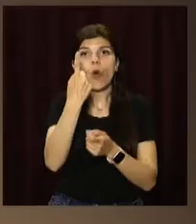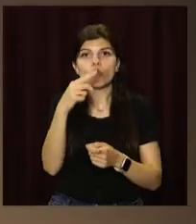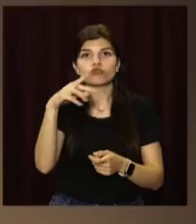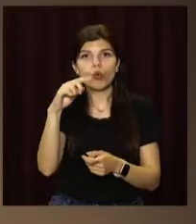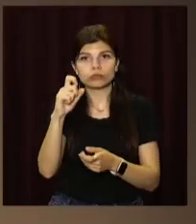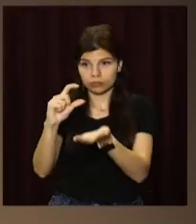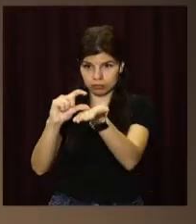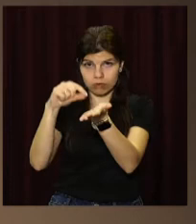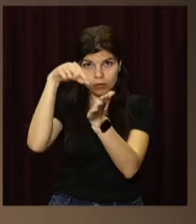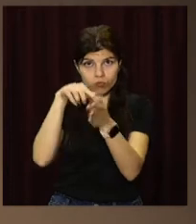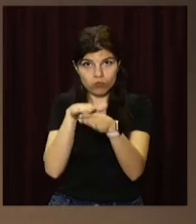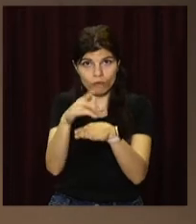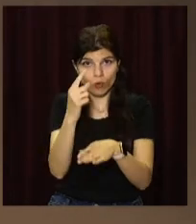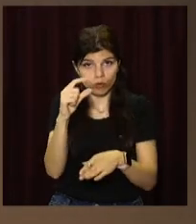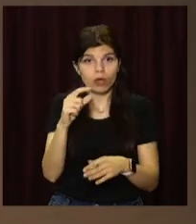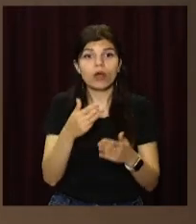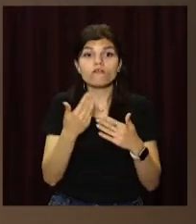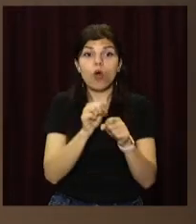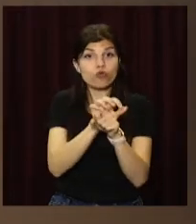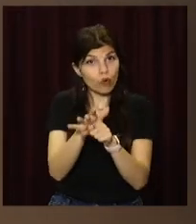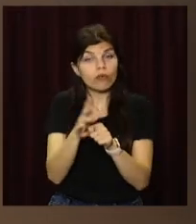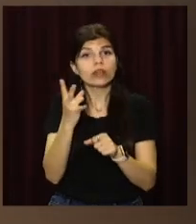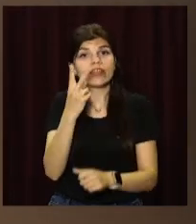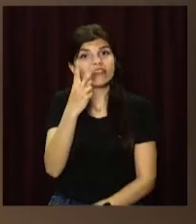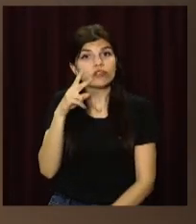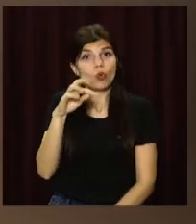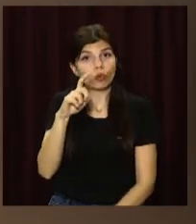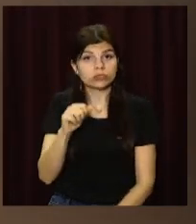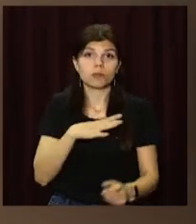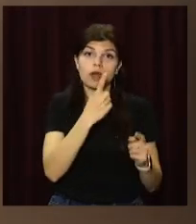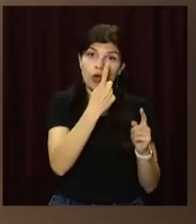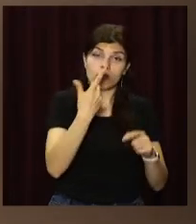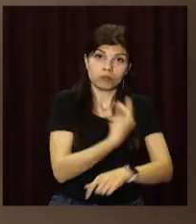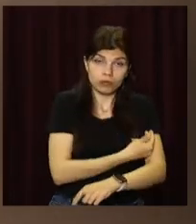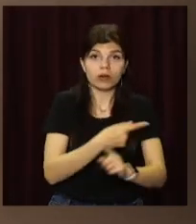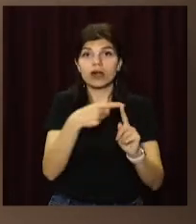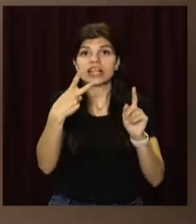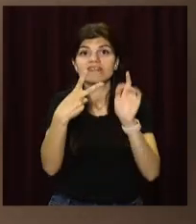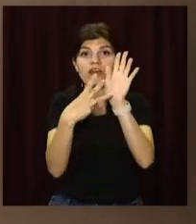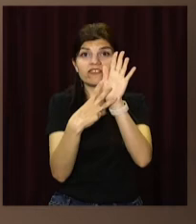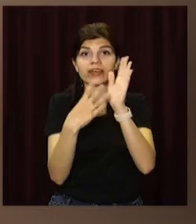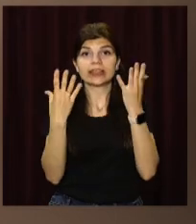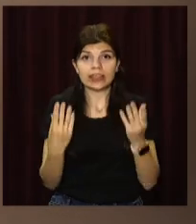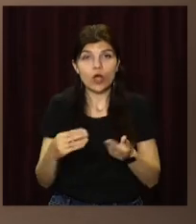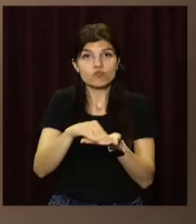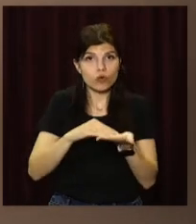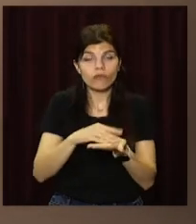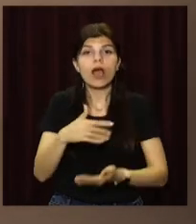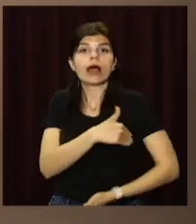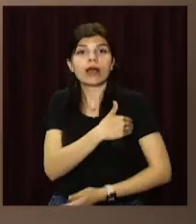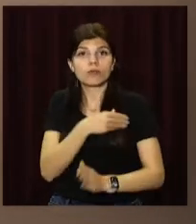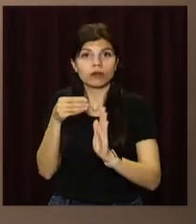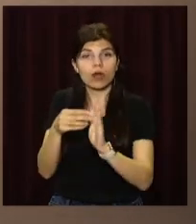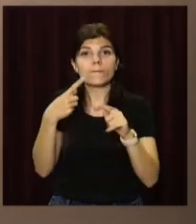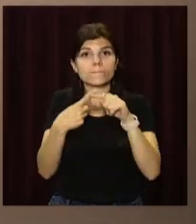Для повної імунізації від COVID-19 потрібні 2 дози. Інтервал введення – 28 днів. Температура зберігання ліків